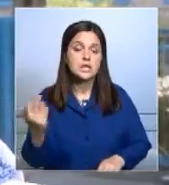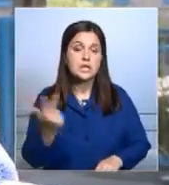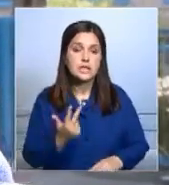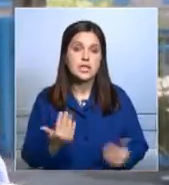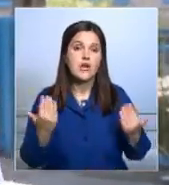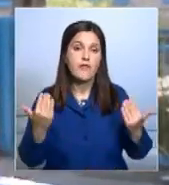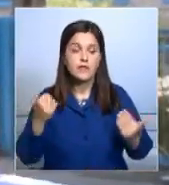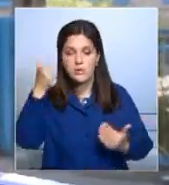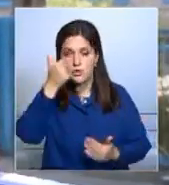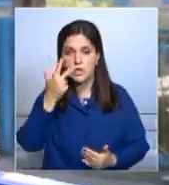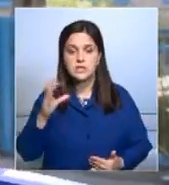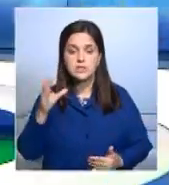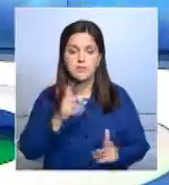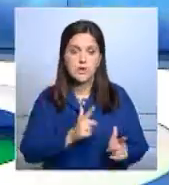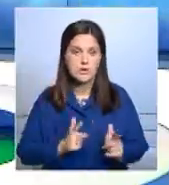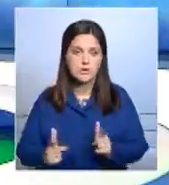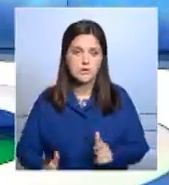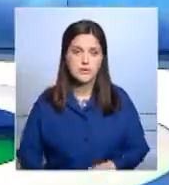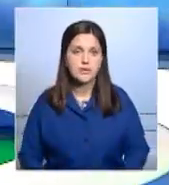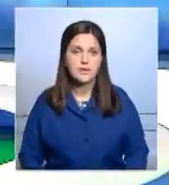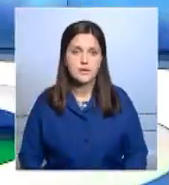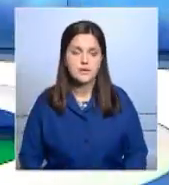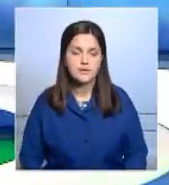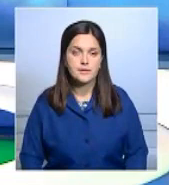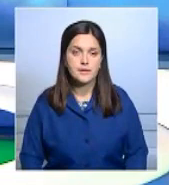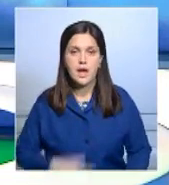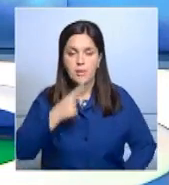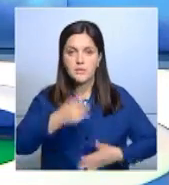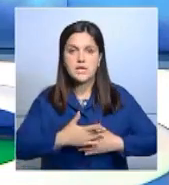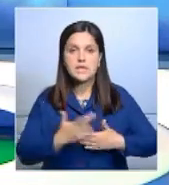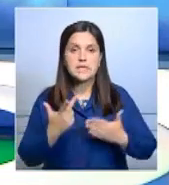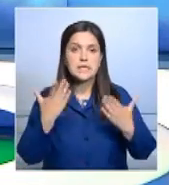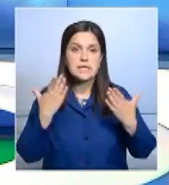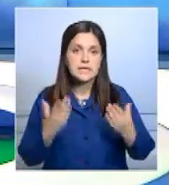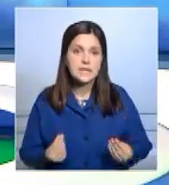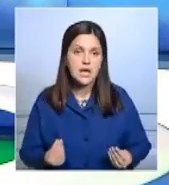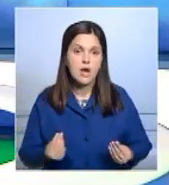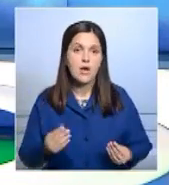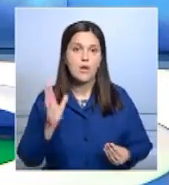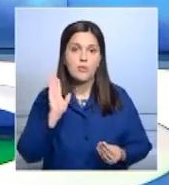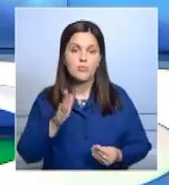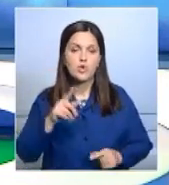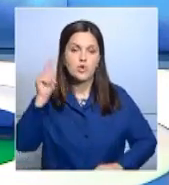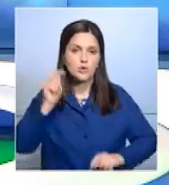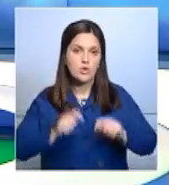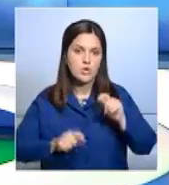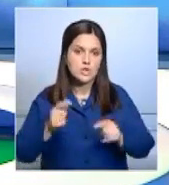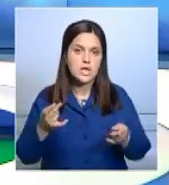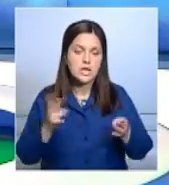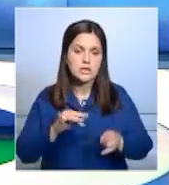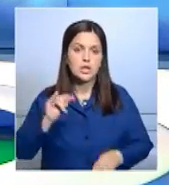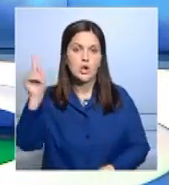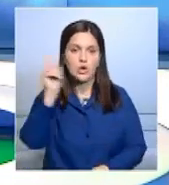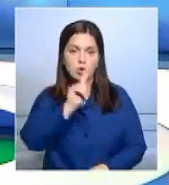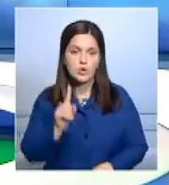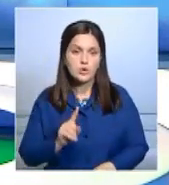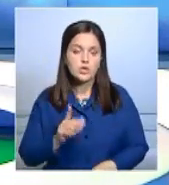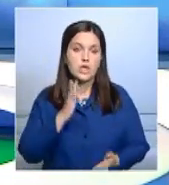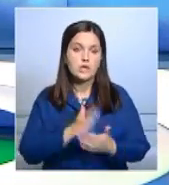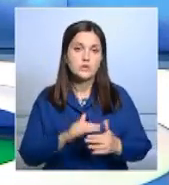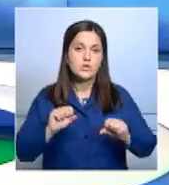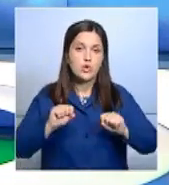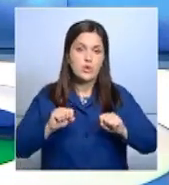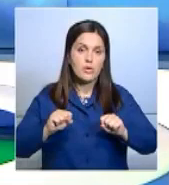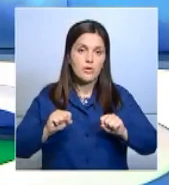сентября будет сдаваться. О погоде. В ближайшие 3 дня на большей территории страны сохранятся кратковременные